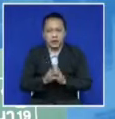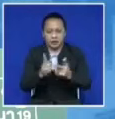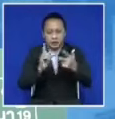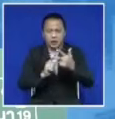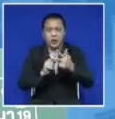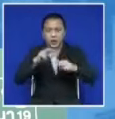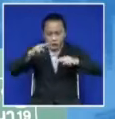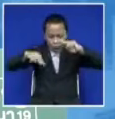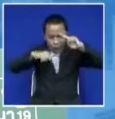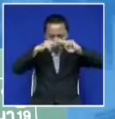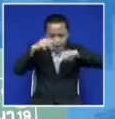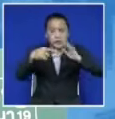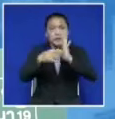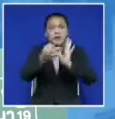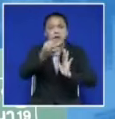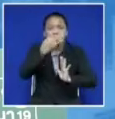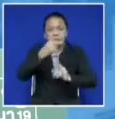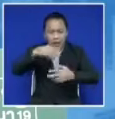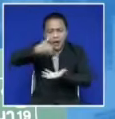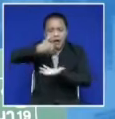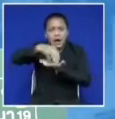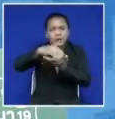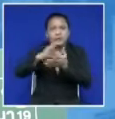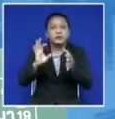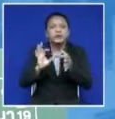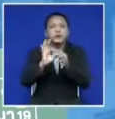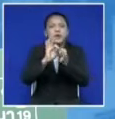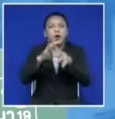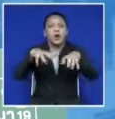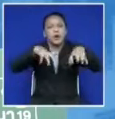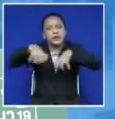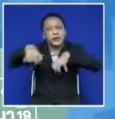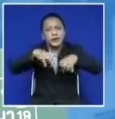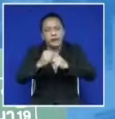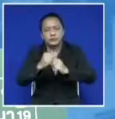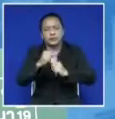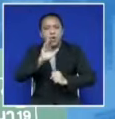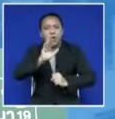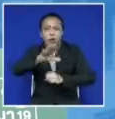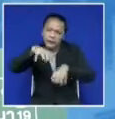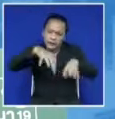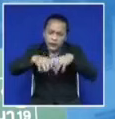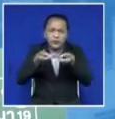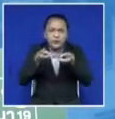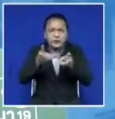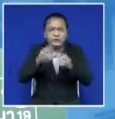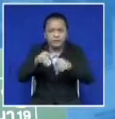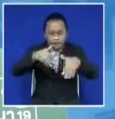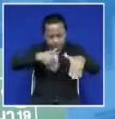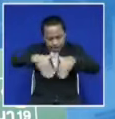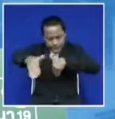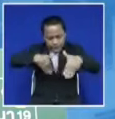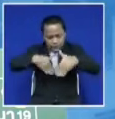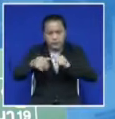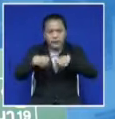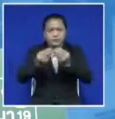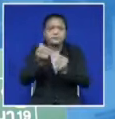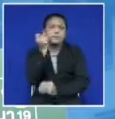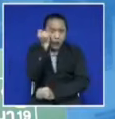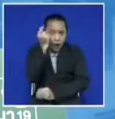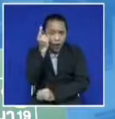ที่อยู่นี่ก็จะเล่าให้ฟังเกี่ยวกับการดำเนินการในพื้นที่นะเพื่อให้ประชาชนเนี่ยได้ทำความเข้าใจ